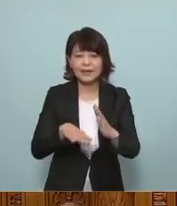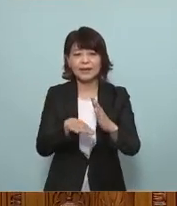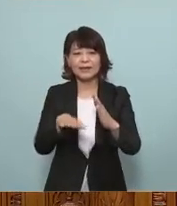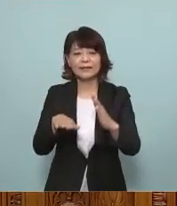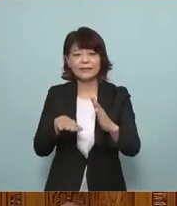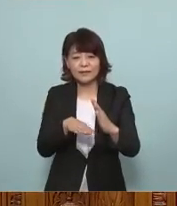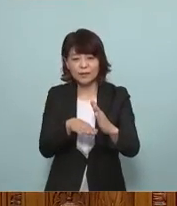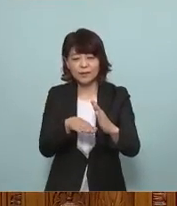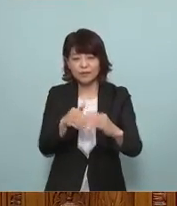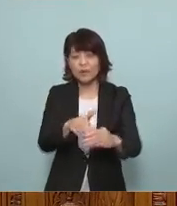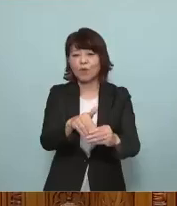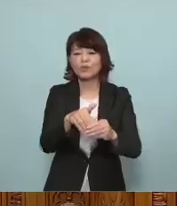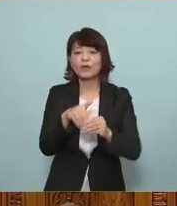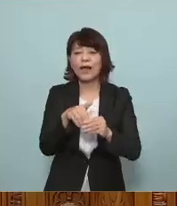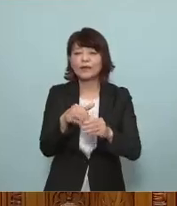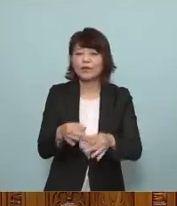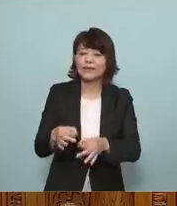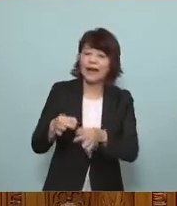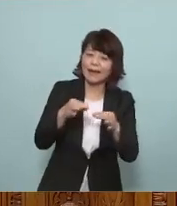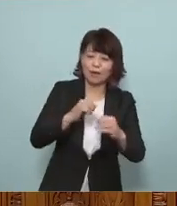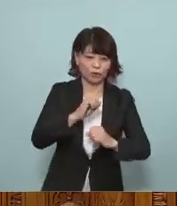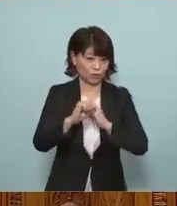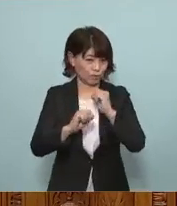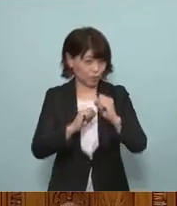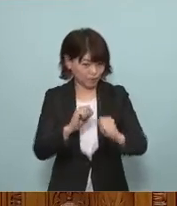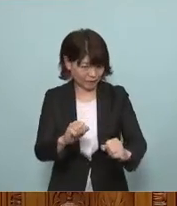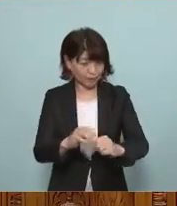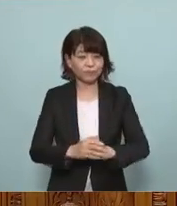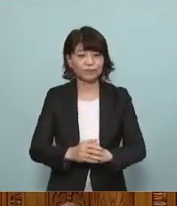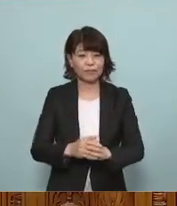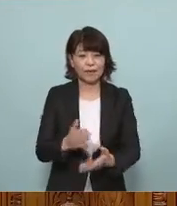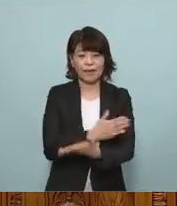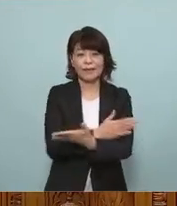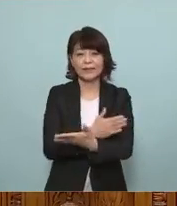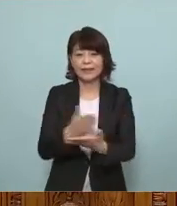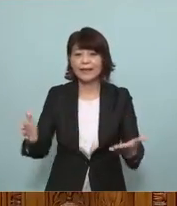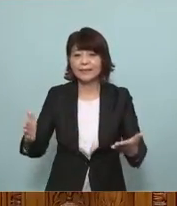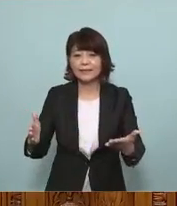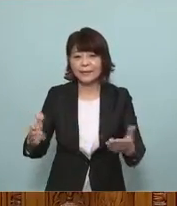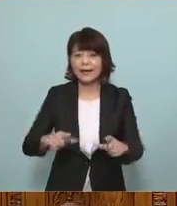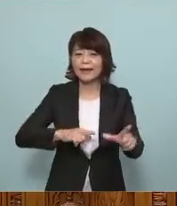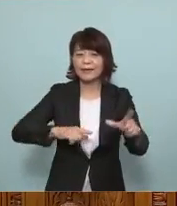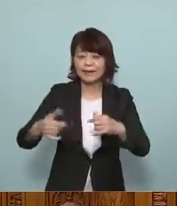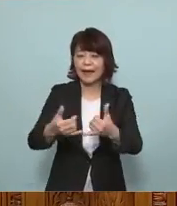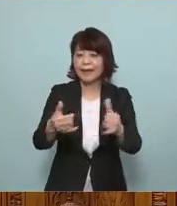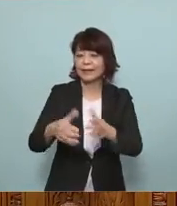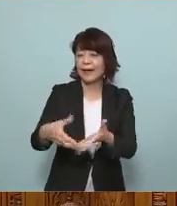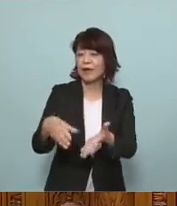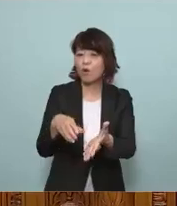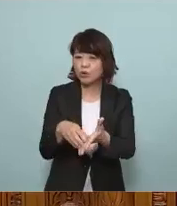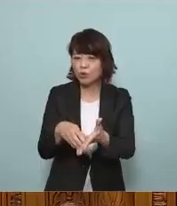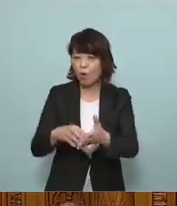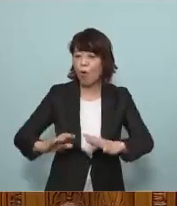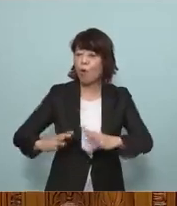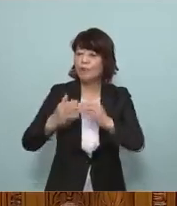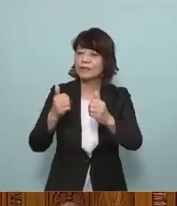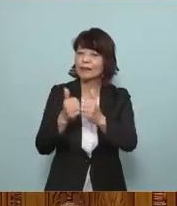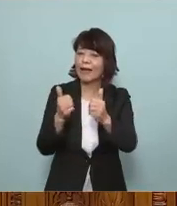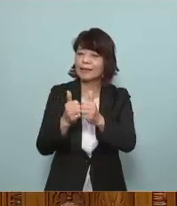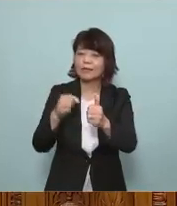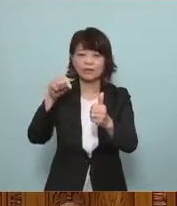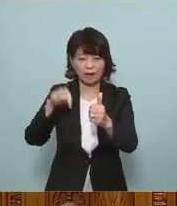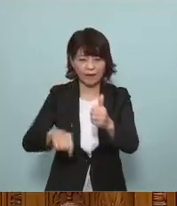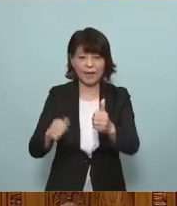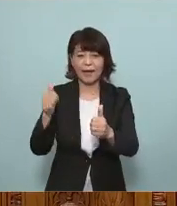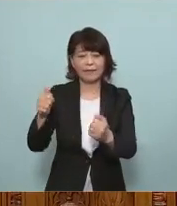の引き上げに向けて取り組みます。全世代型社会保障構築会議において、男女